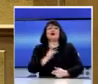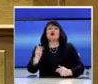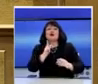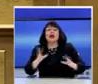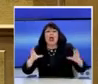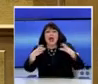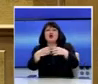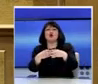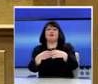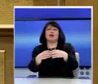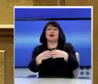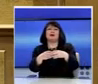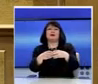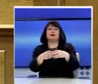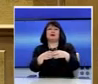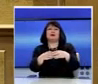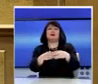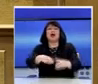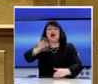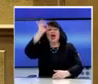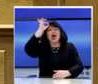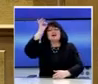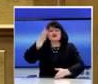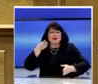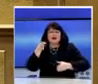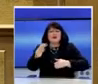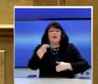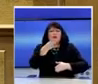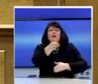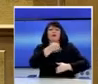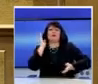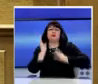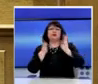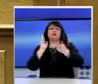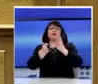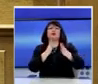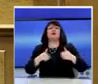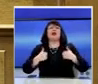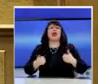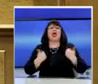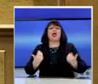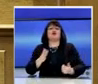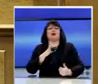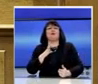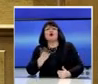δεν εξαπολύατε διαρκώς αστυνομικούς διωγμούς εναντίον πολιτών και νέων,